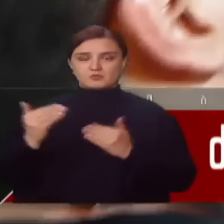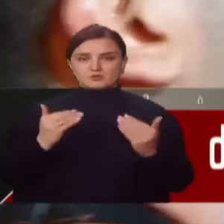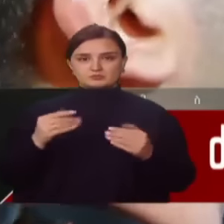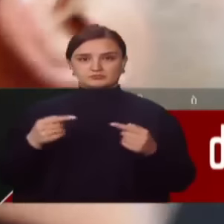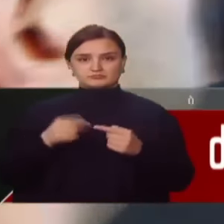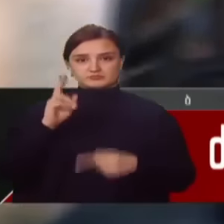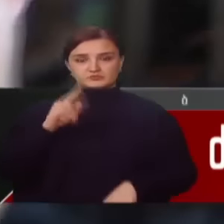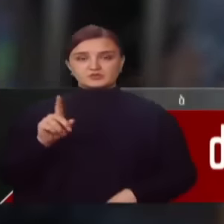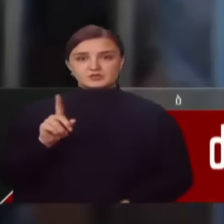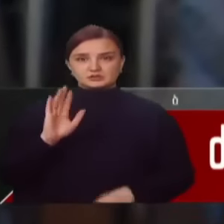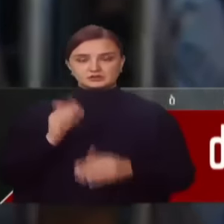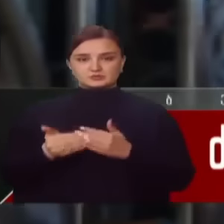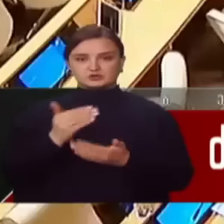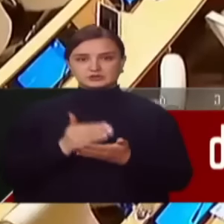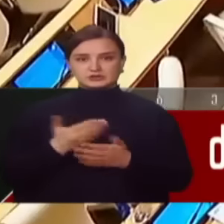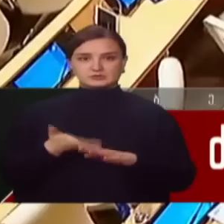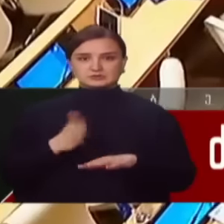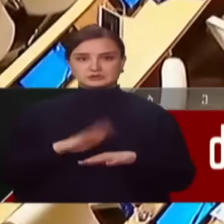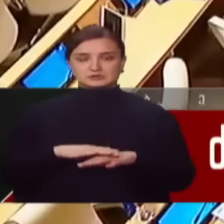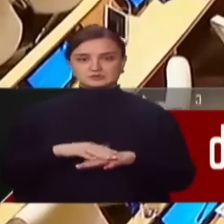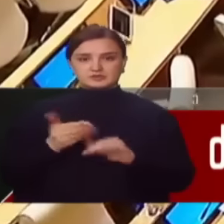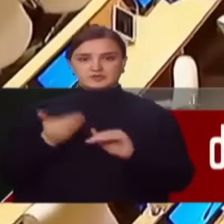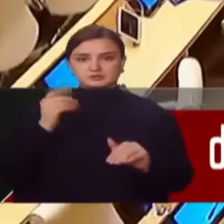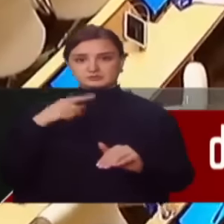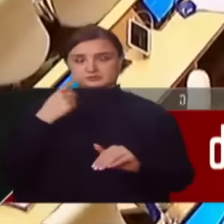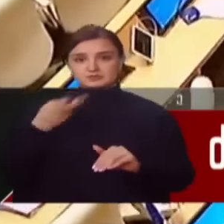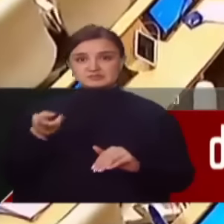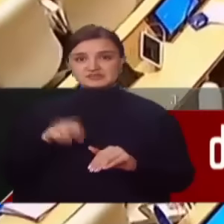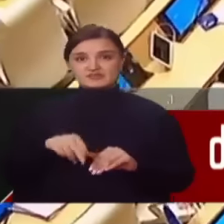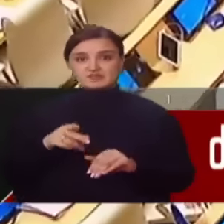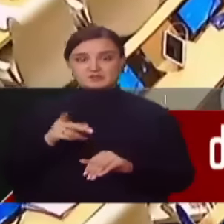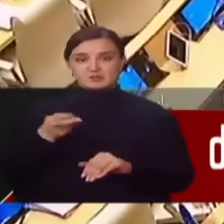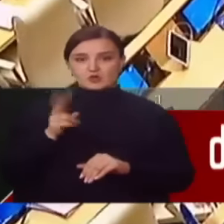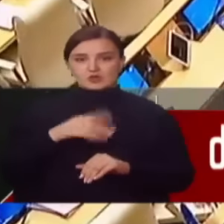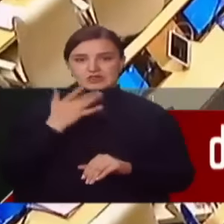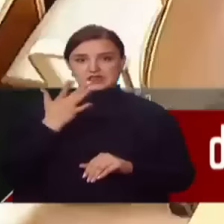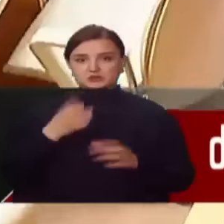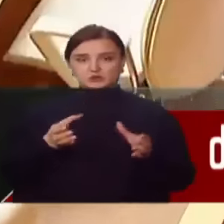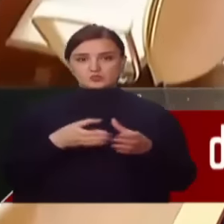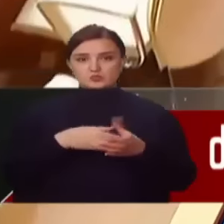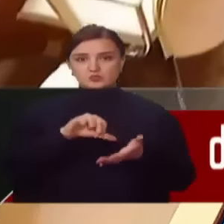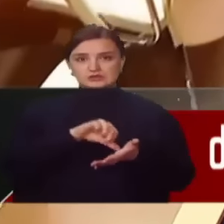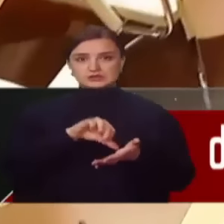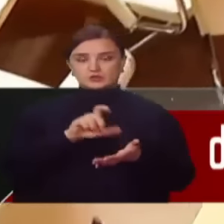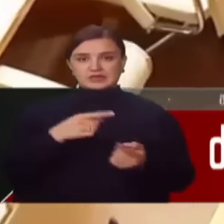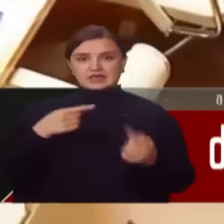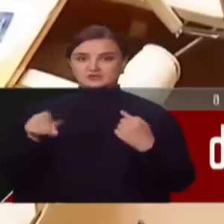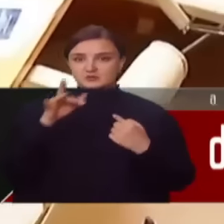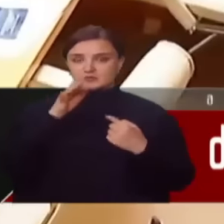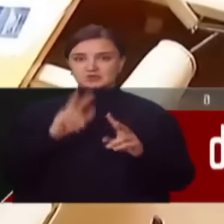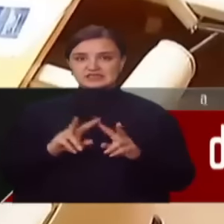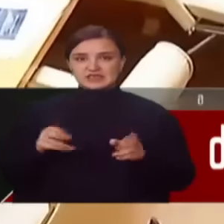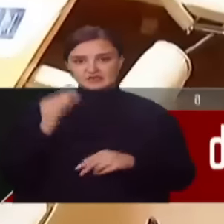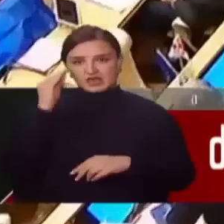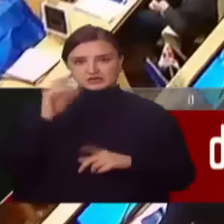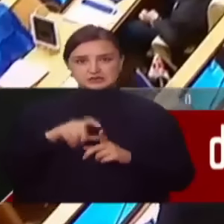საუბარი გაცილებით ადრე დაიწყო პოლიტიკურ წრეებში როცა მსხვერპლი ნაციონალური მოძრაობის ორმა სხვადასხვა წევრმა განსხვავებულ დროს თითქმის ერთსა და იმავე